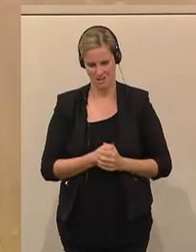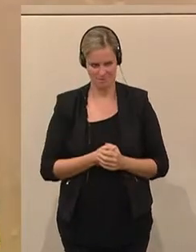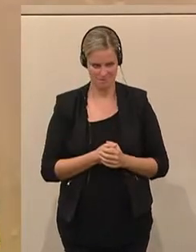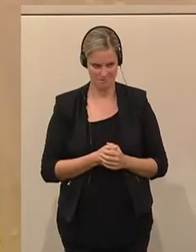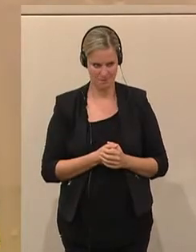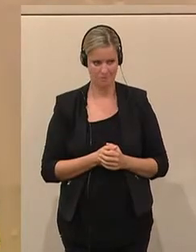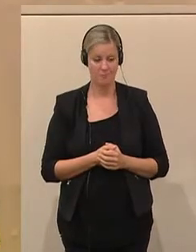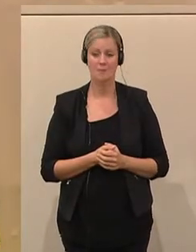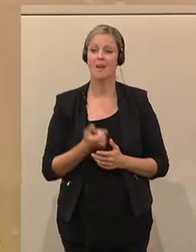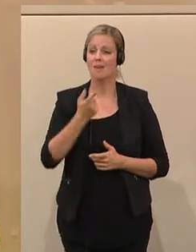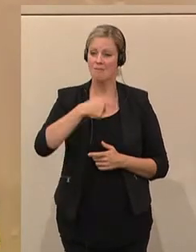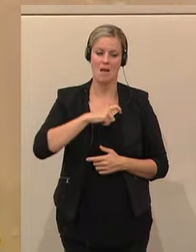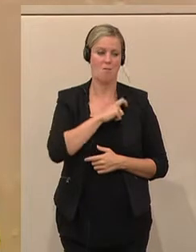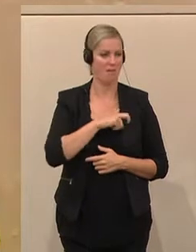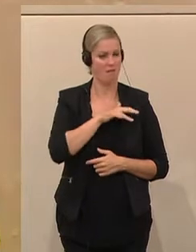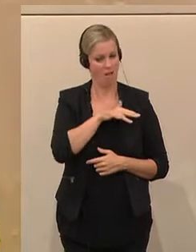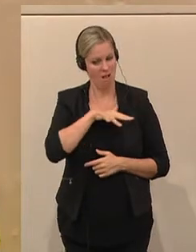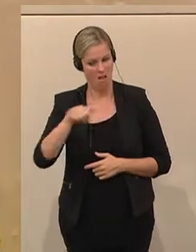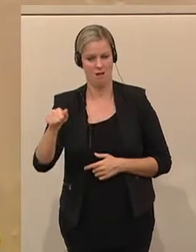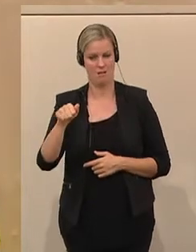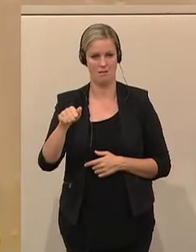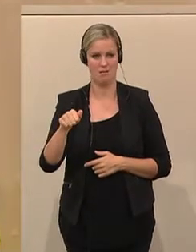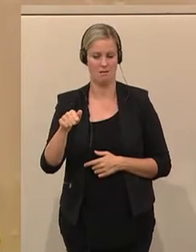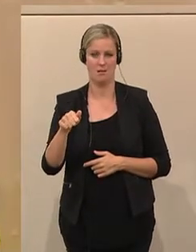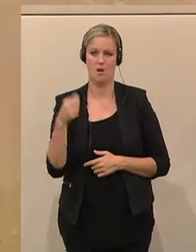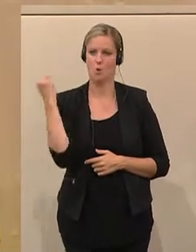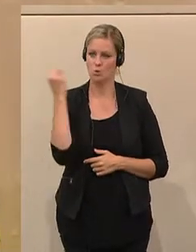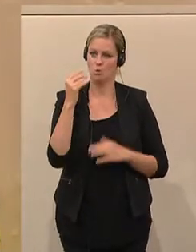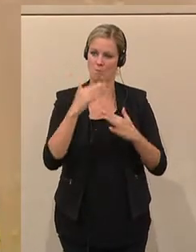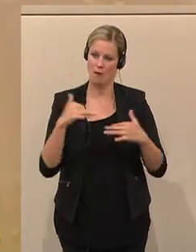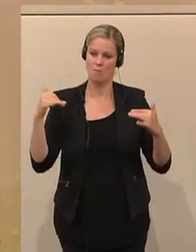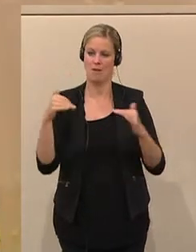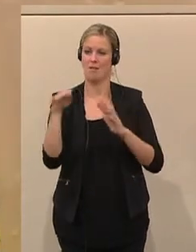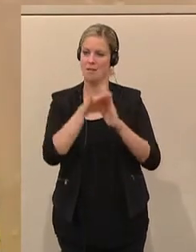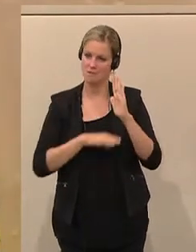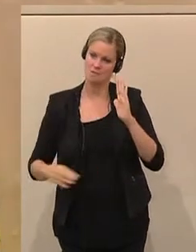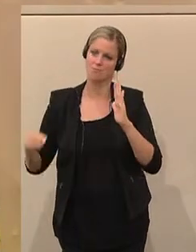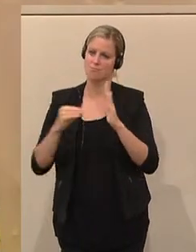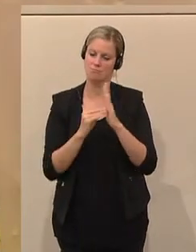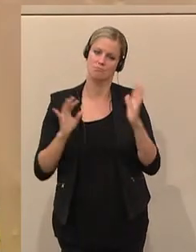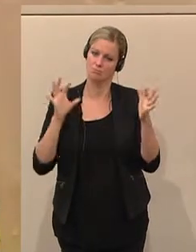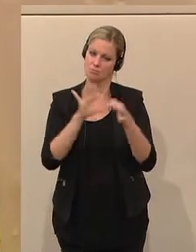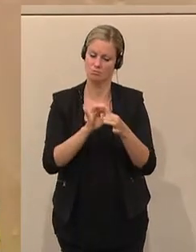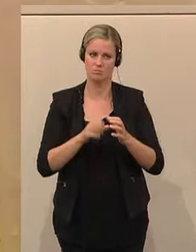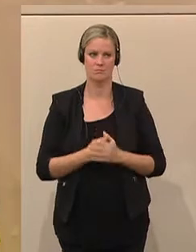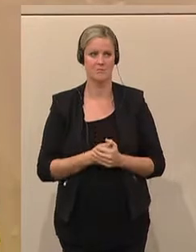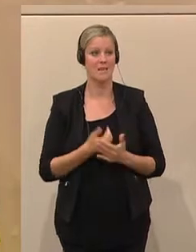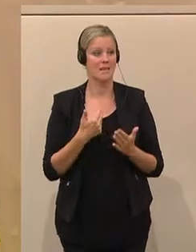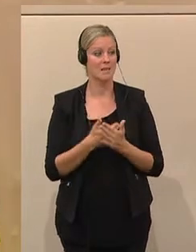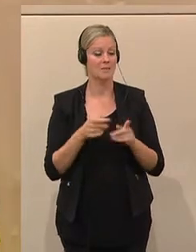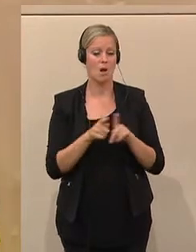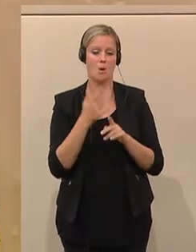wir parteienübergreifend dieses Schülerparlament gesetzlich verankern. Ich darf mich in dem Zuge ganz